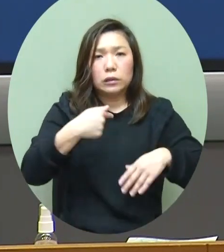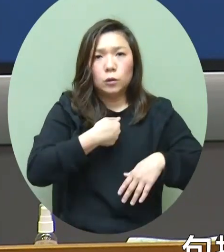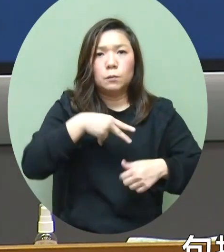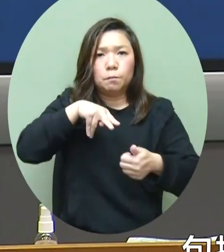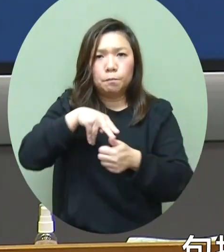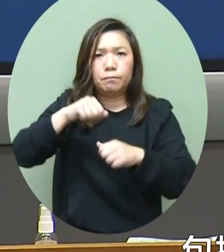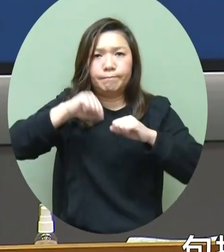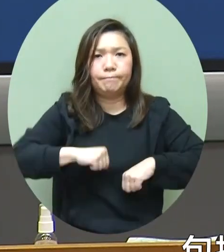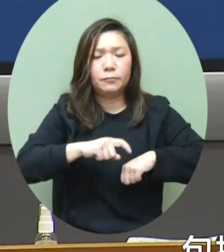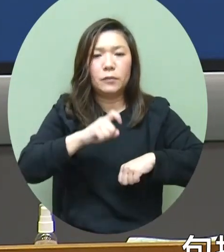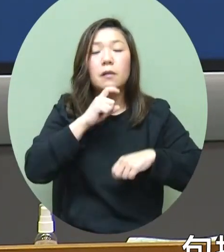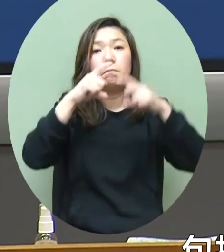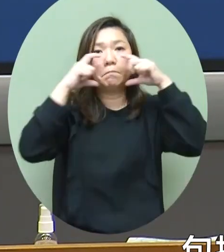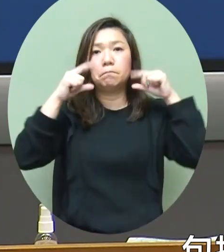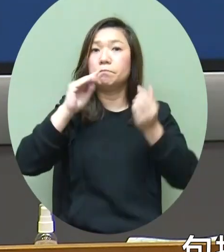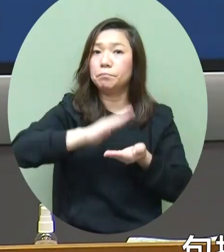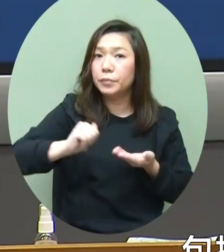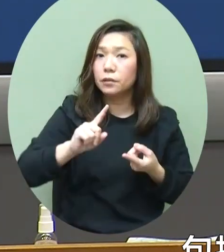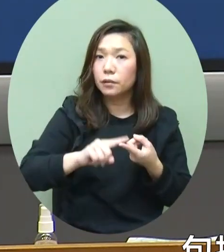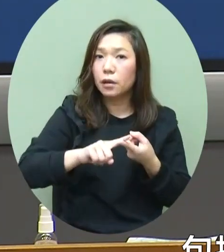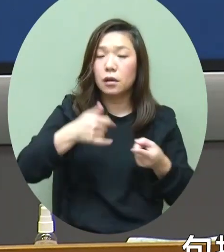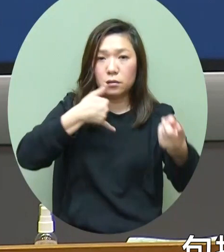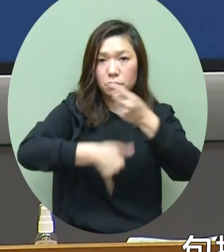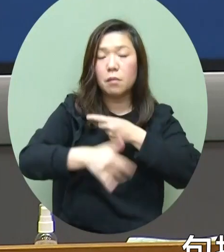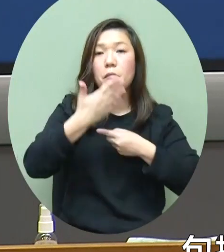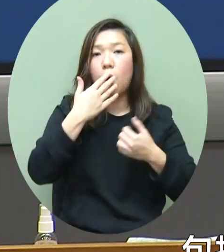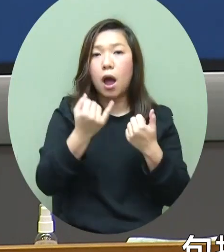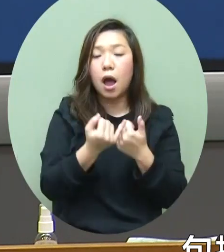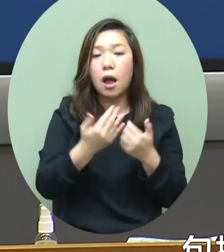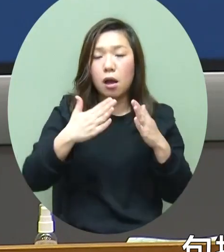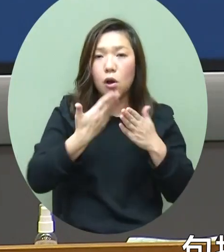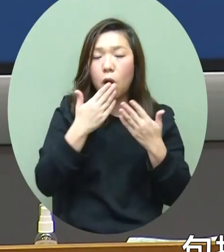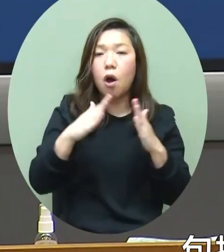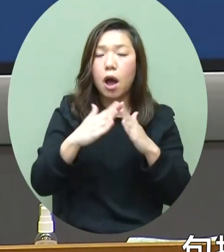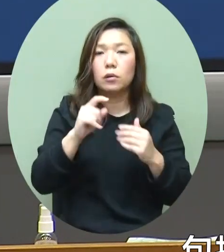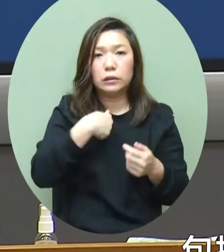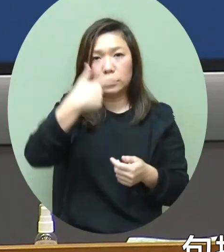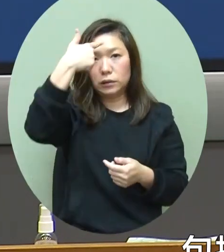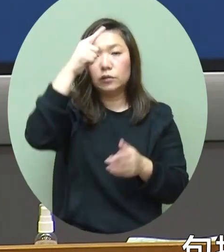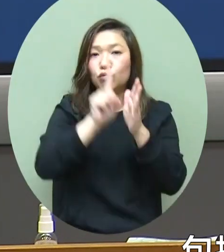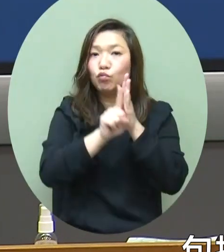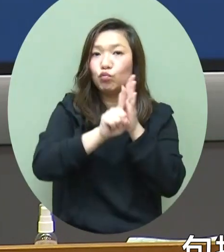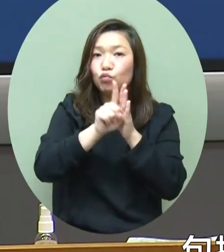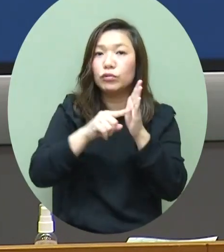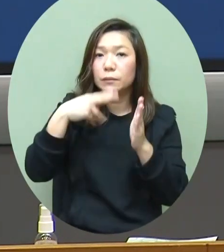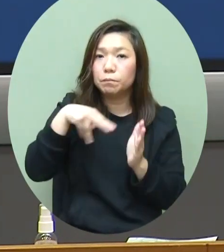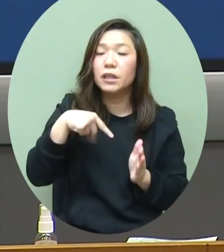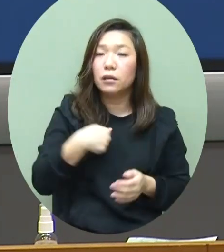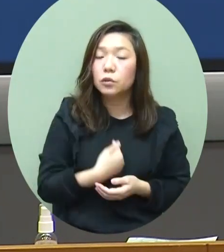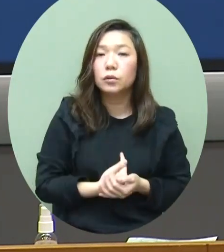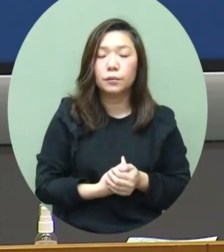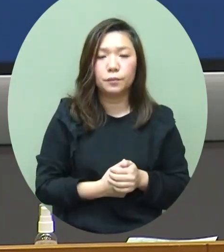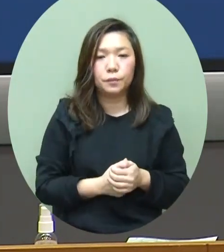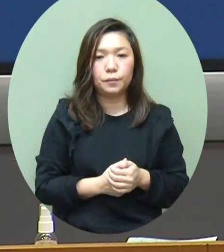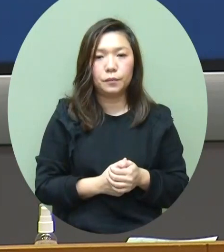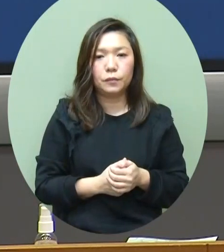措施，包括要戴好口罩啦，入學校之前咧要做呢個體温嘅檢測啦，亦都要